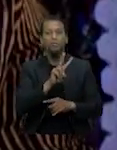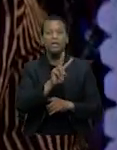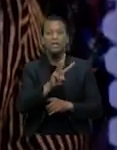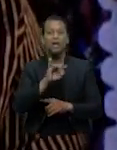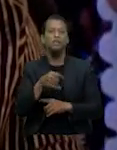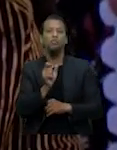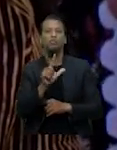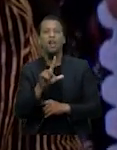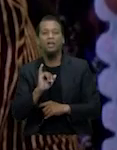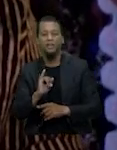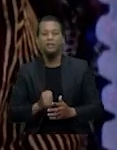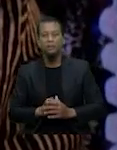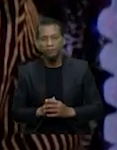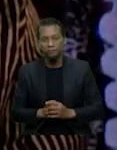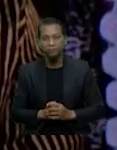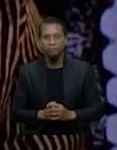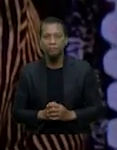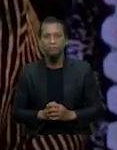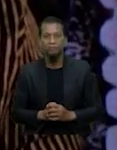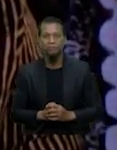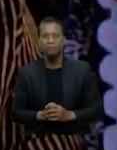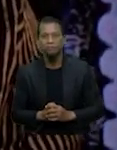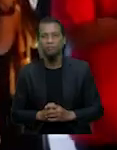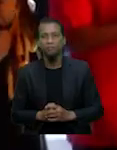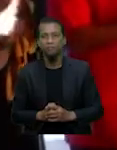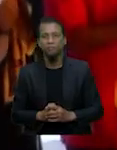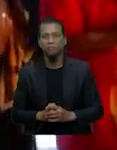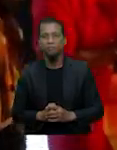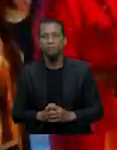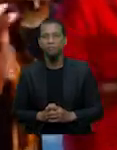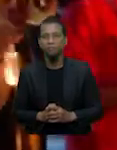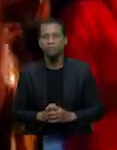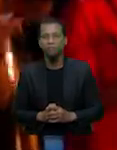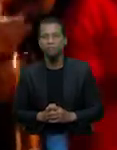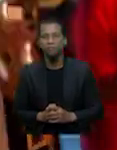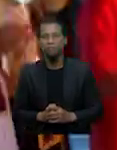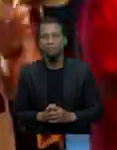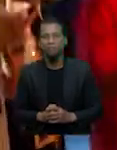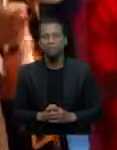mendatang. Dari Semarang, Jawa Tengah, Wisnuwardana Yuda Erianto, iNews melaporkan.